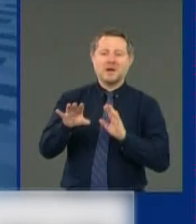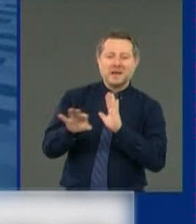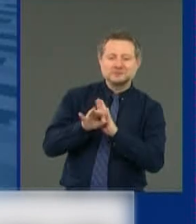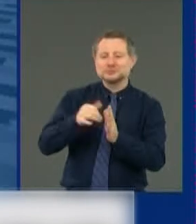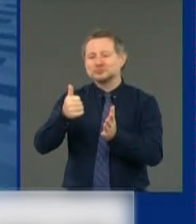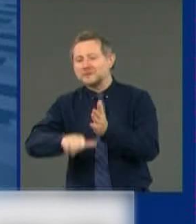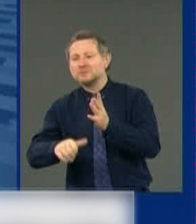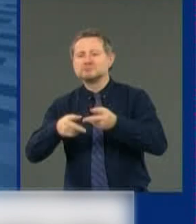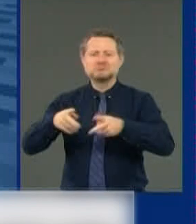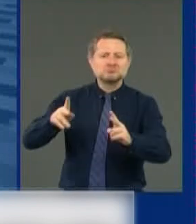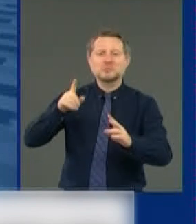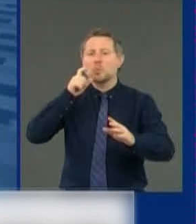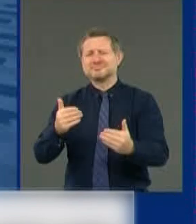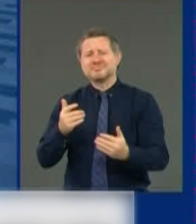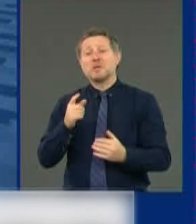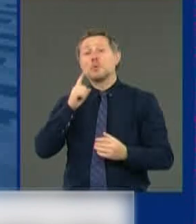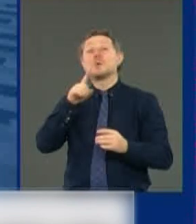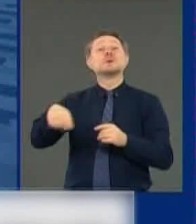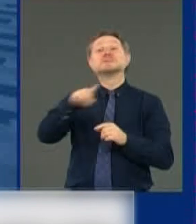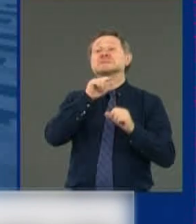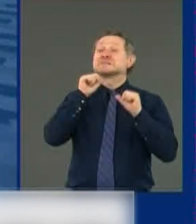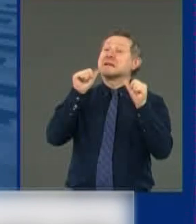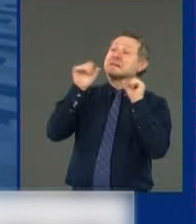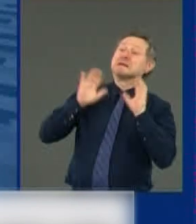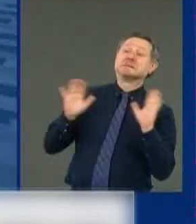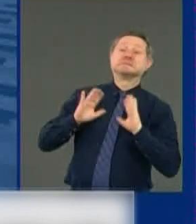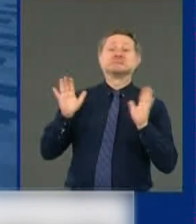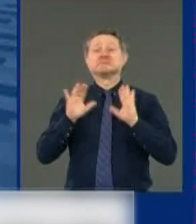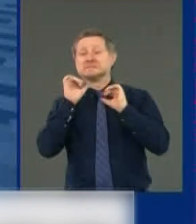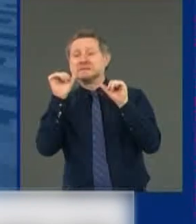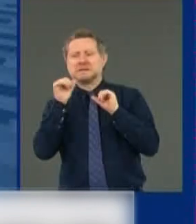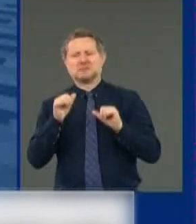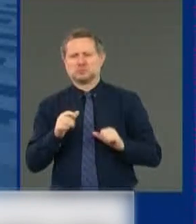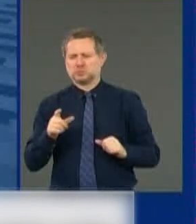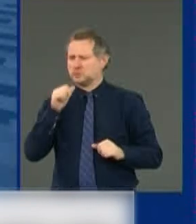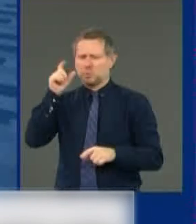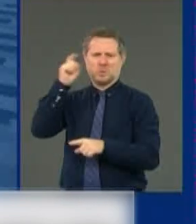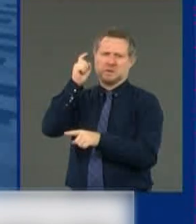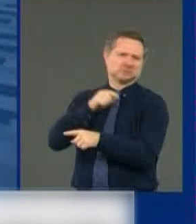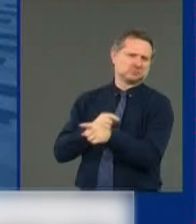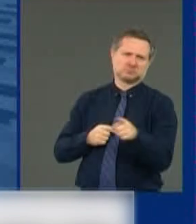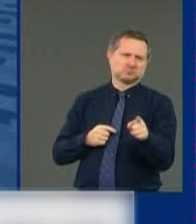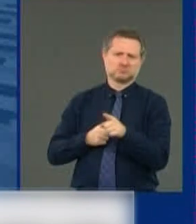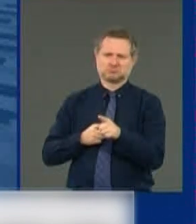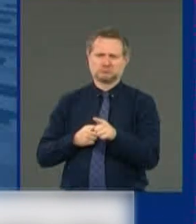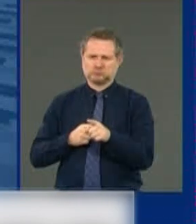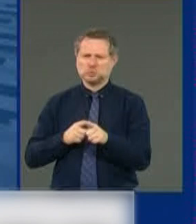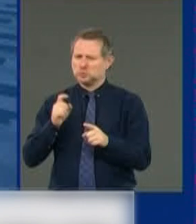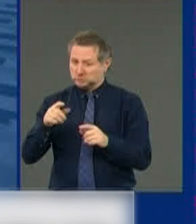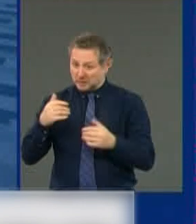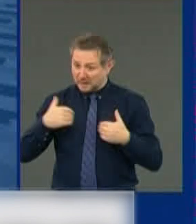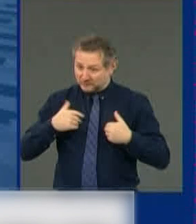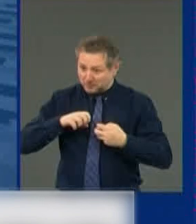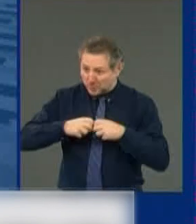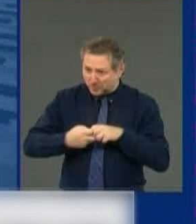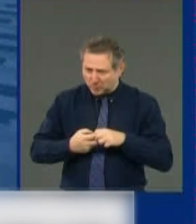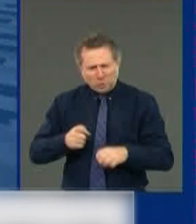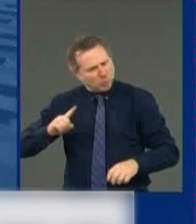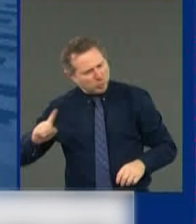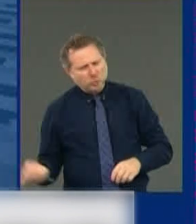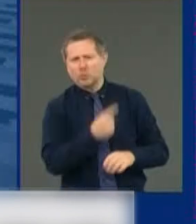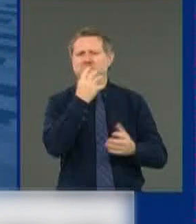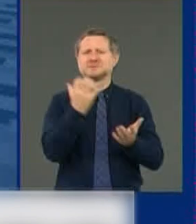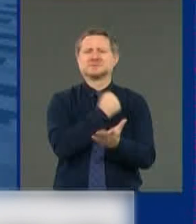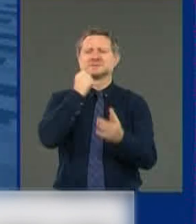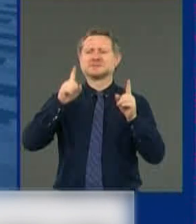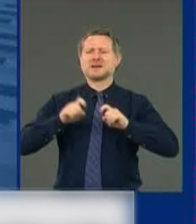准恢复择期手术。另外，将于为期2周的试点计划中，州内16家医院允许增加家属探